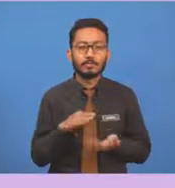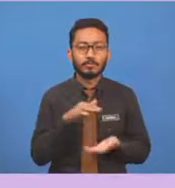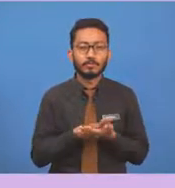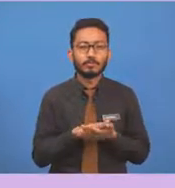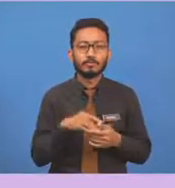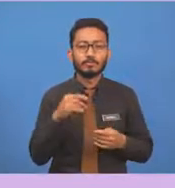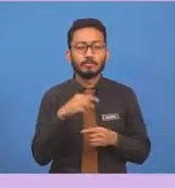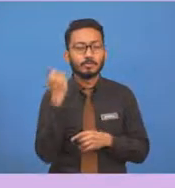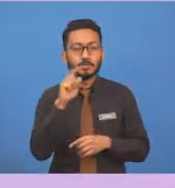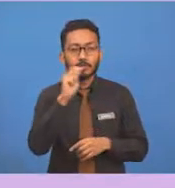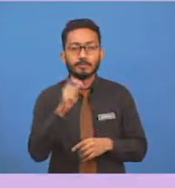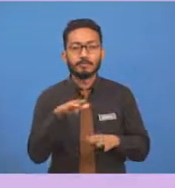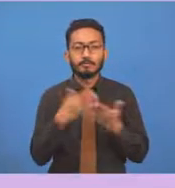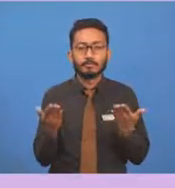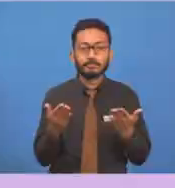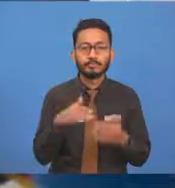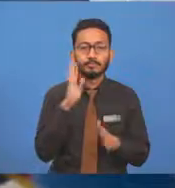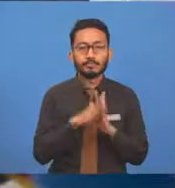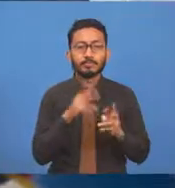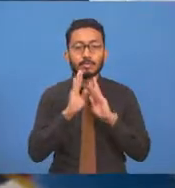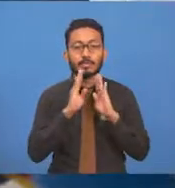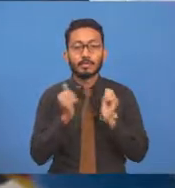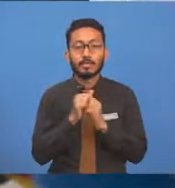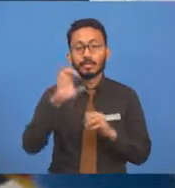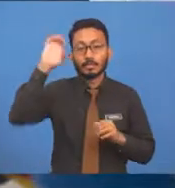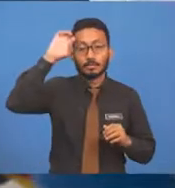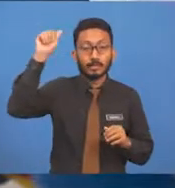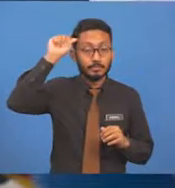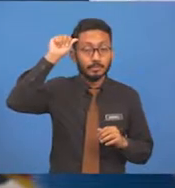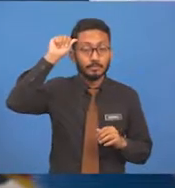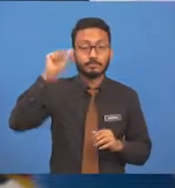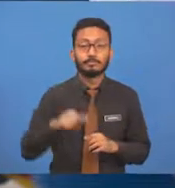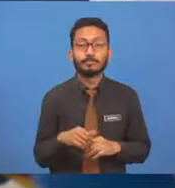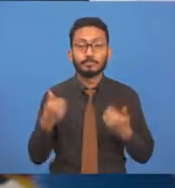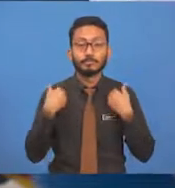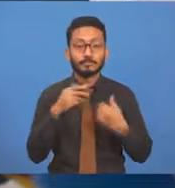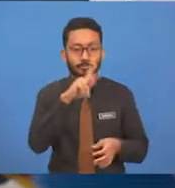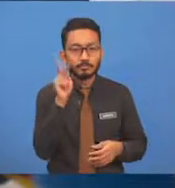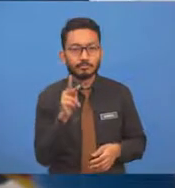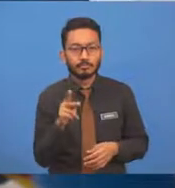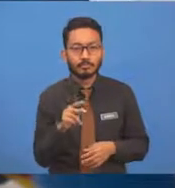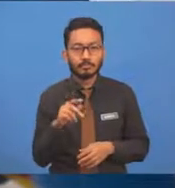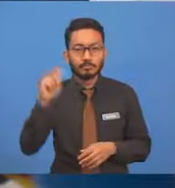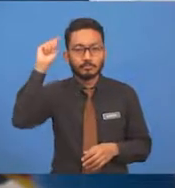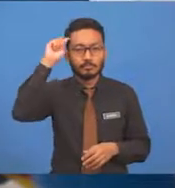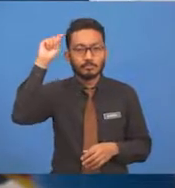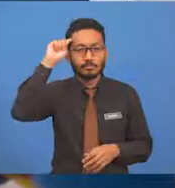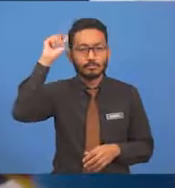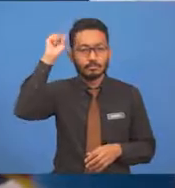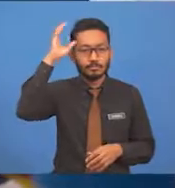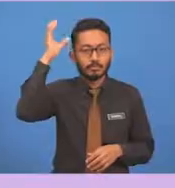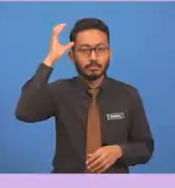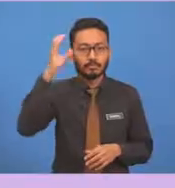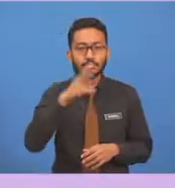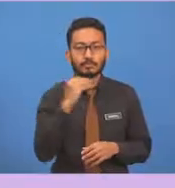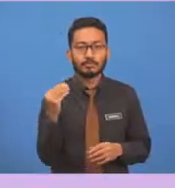dan berbual dengan Encik Selua. Adakah Sachin dan rakan-rakannya menghormati pelawat sekolah iaitu Encik